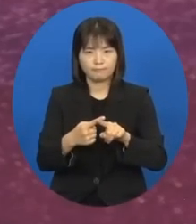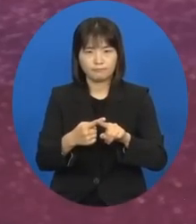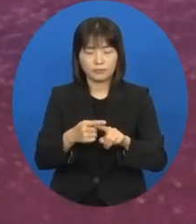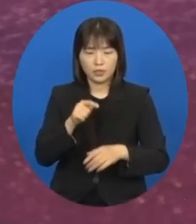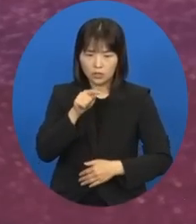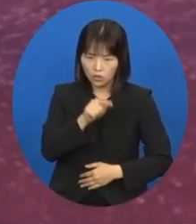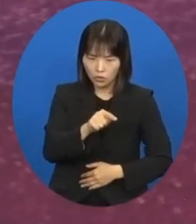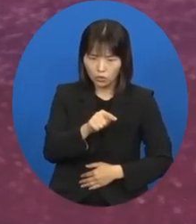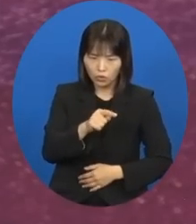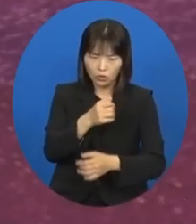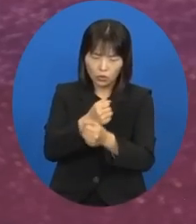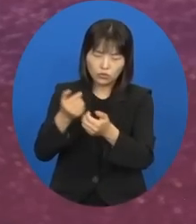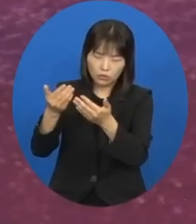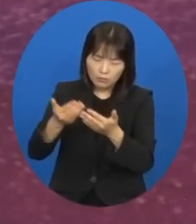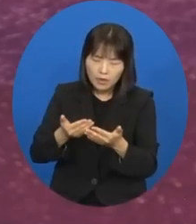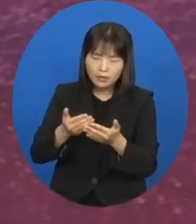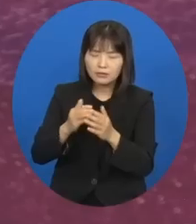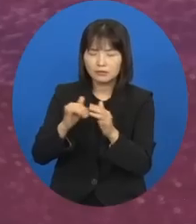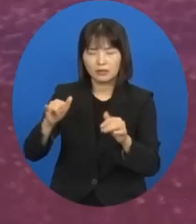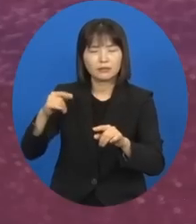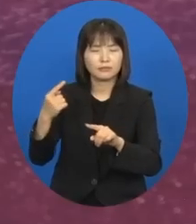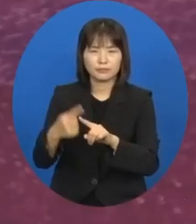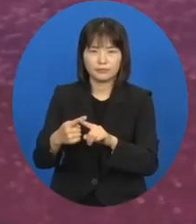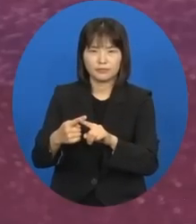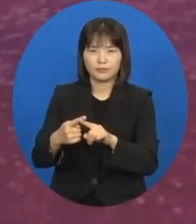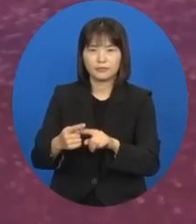너도 용서받은 사람이다